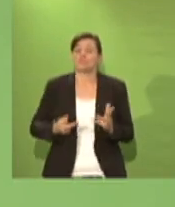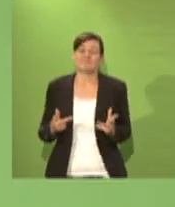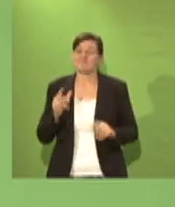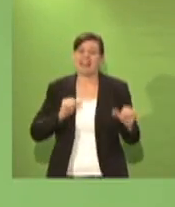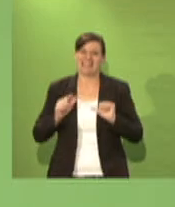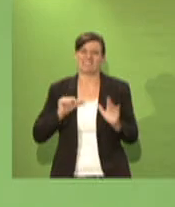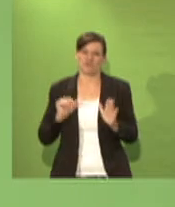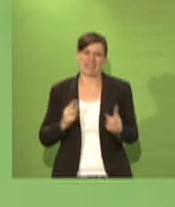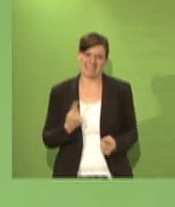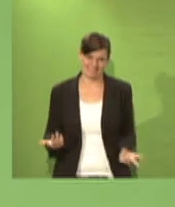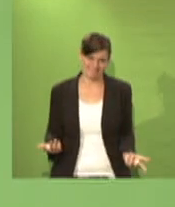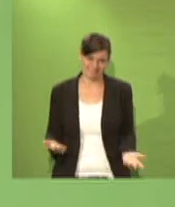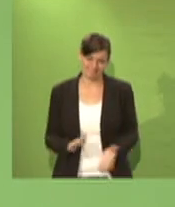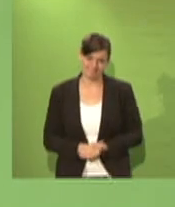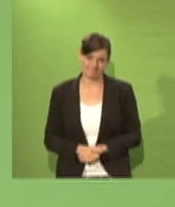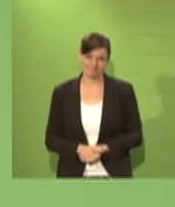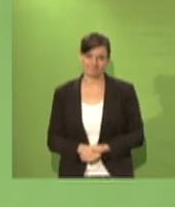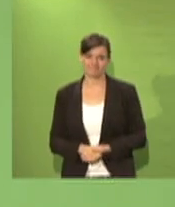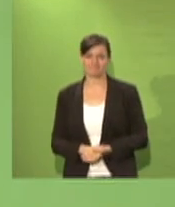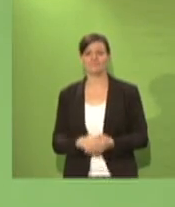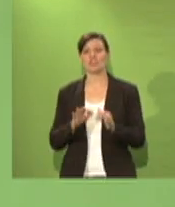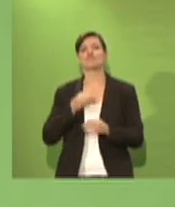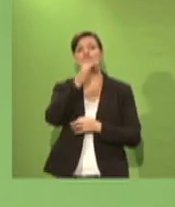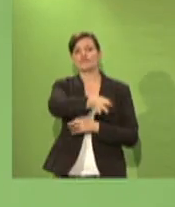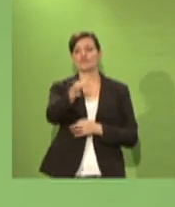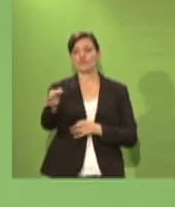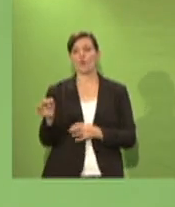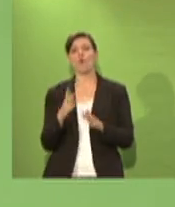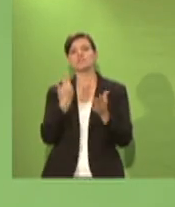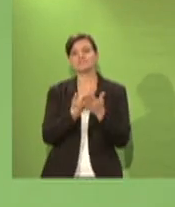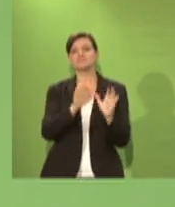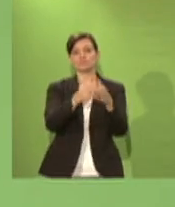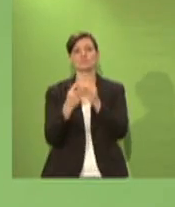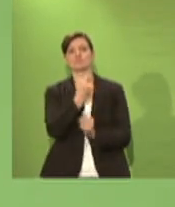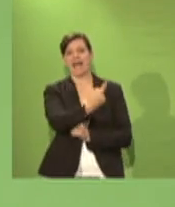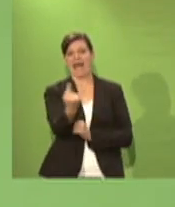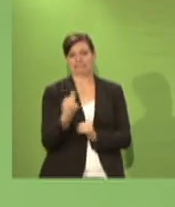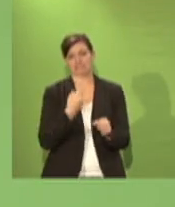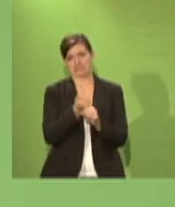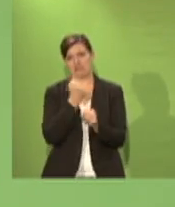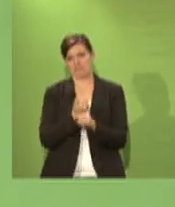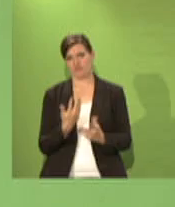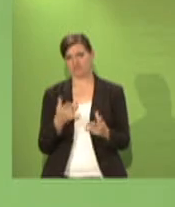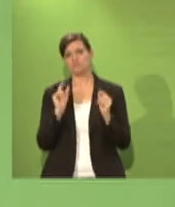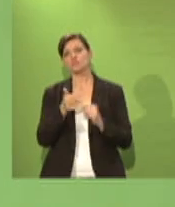natürlich nochmal besonders zu denken. Wir haben vor Ort Gruppen, wo wir einiges an Arbeiten machen müssen. Ich denke, insbesondere gilt es